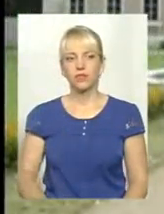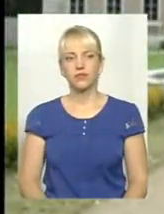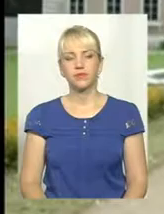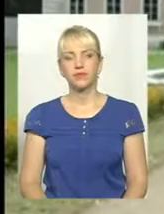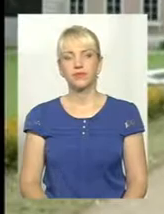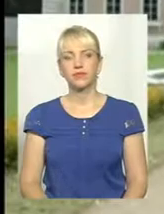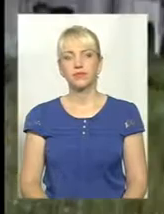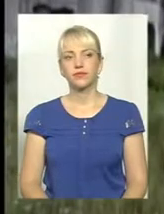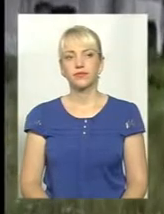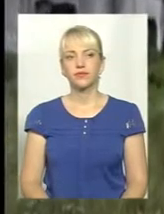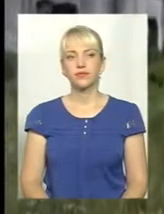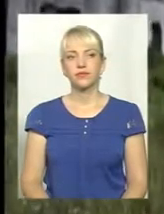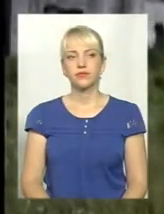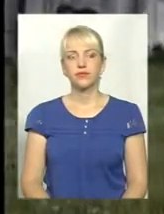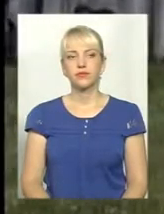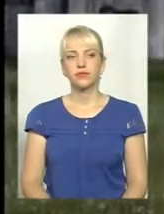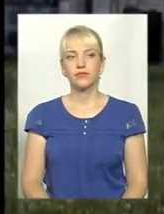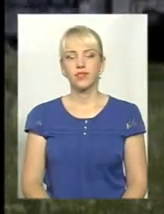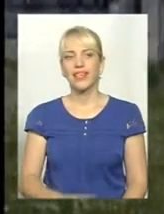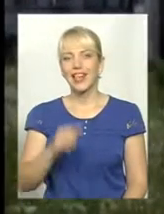Славетний Меджибіж.